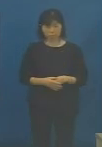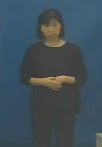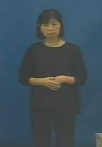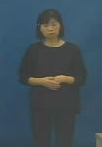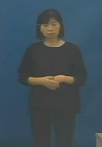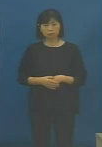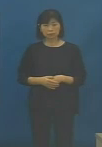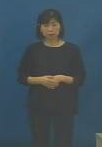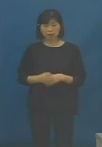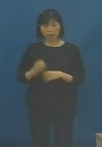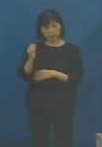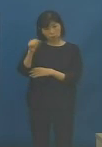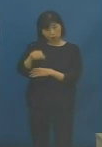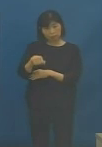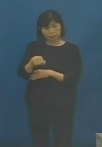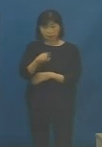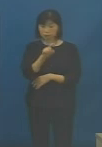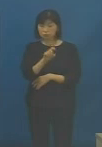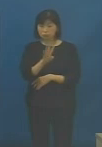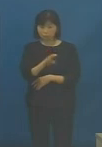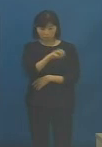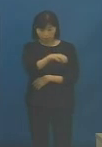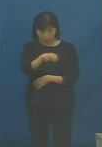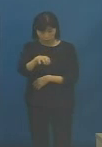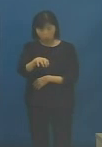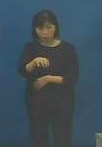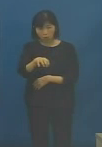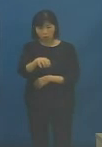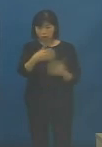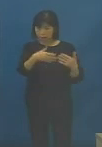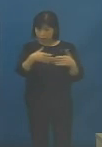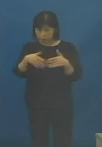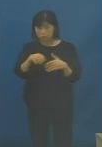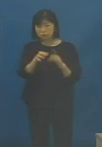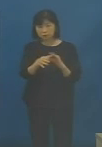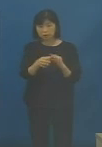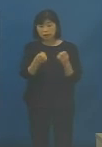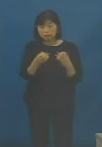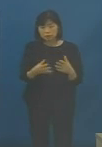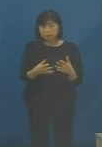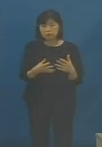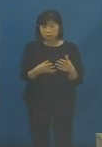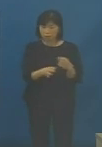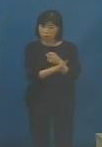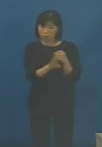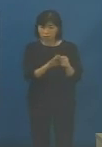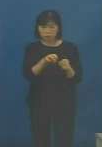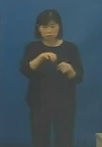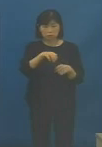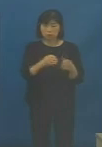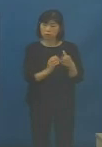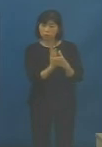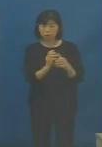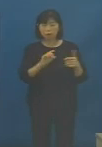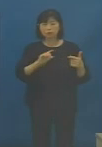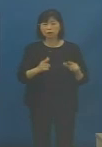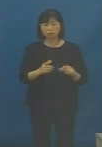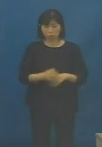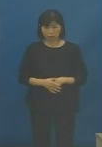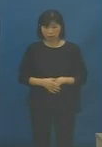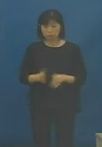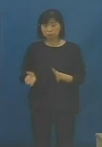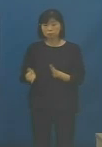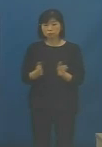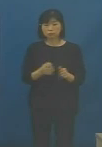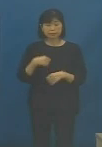した14基については新規の原子炉ではないという話になったりとかで今度自民党政権になって、